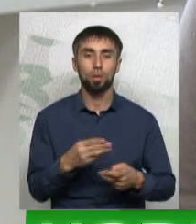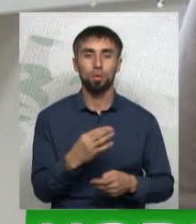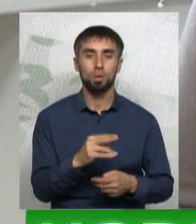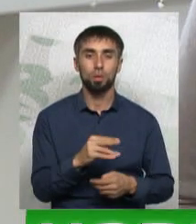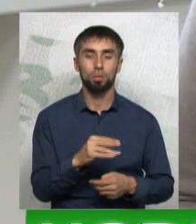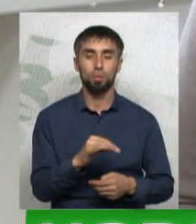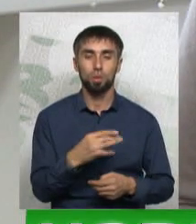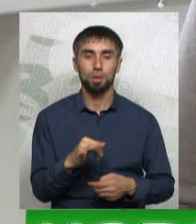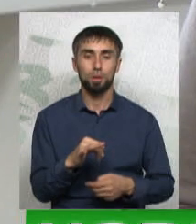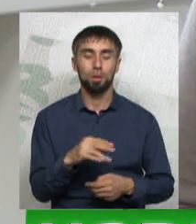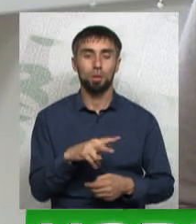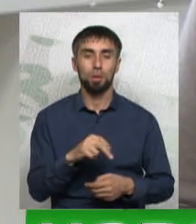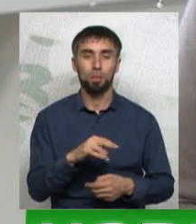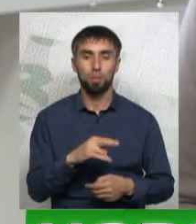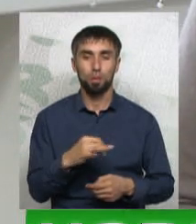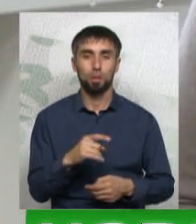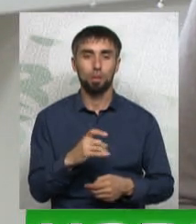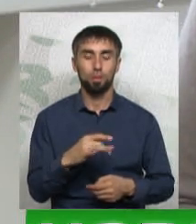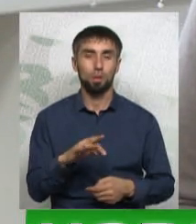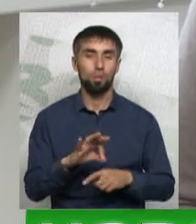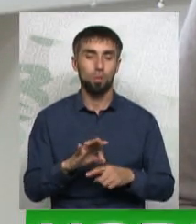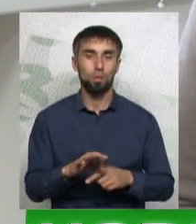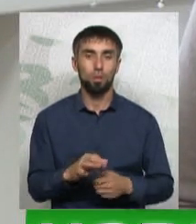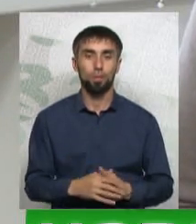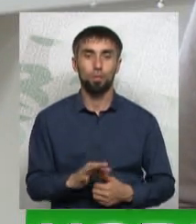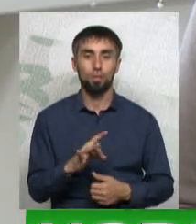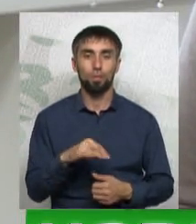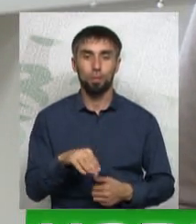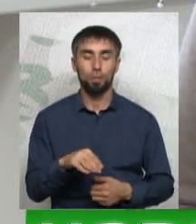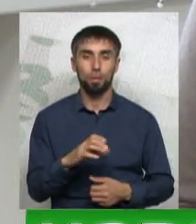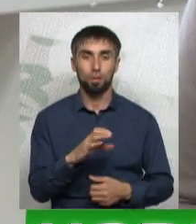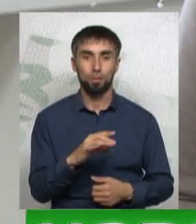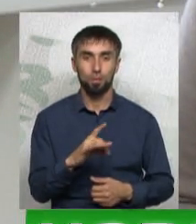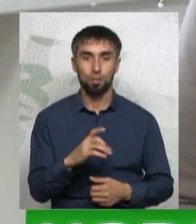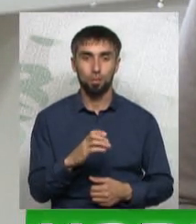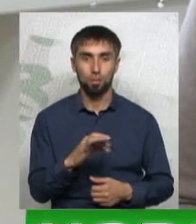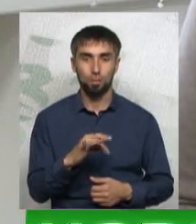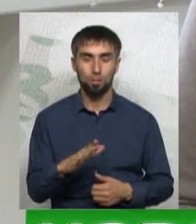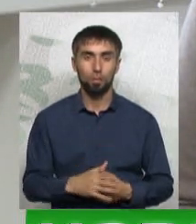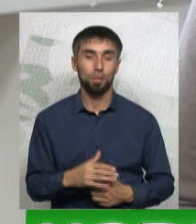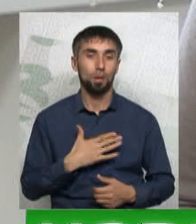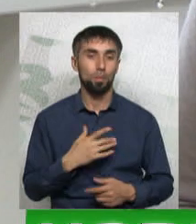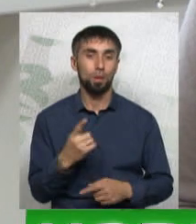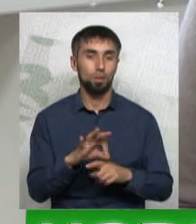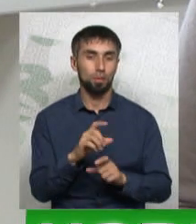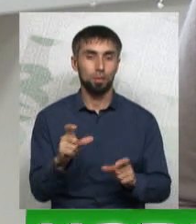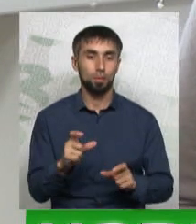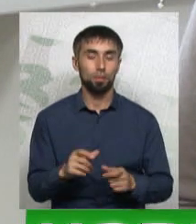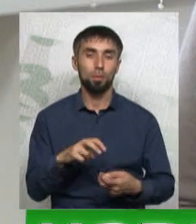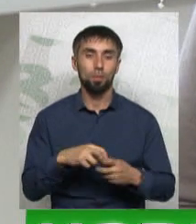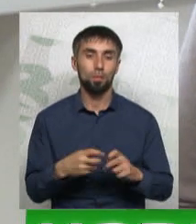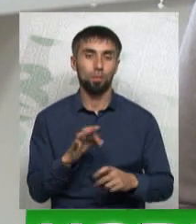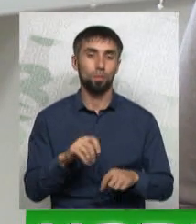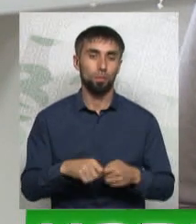болезни сердца, клапанной хирургии, болезни аорты, сосудов. Консультируем пациентов и по кардиальной проблеме,